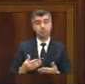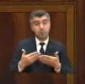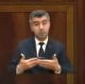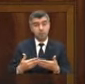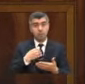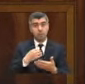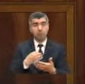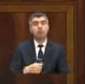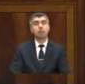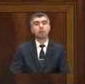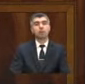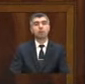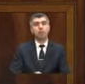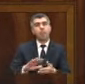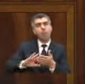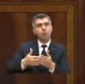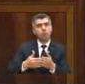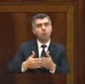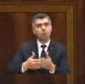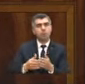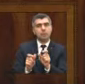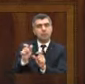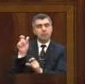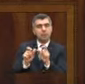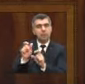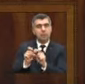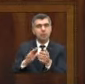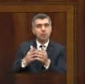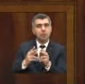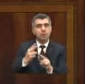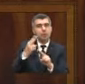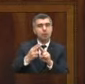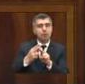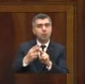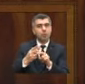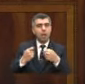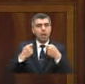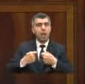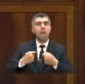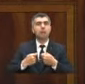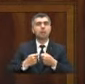فإني أثمن جميع ما جاء على لسان السيدات والسادة